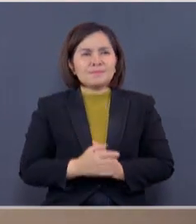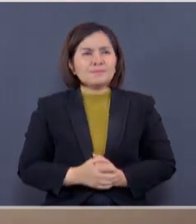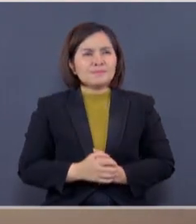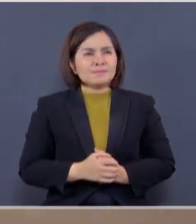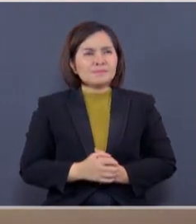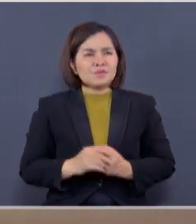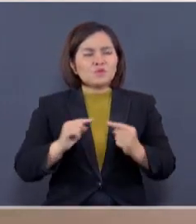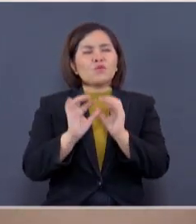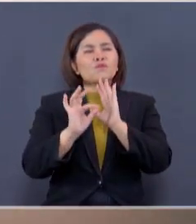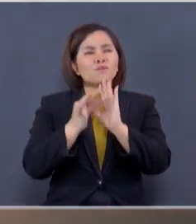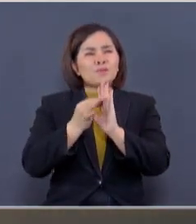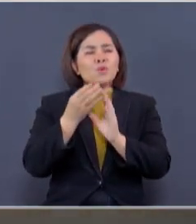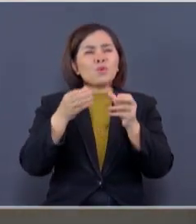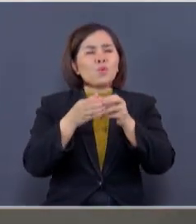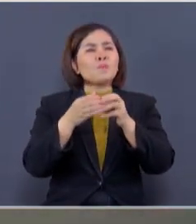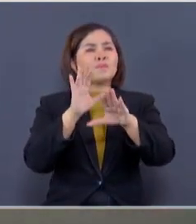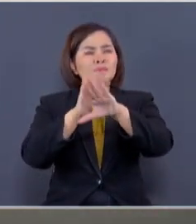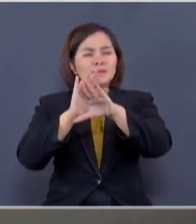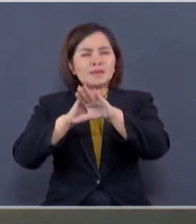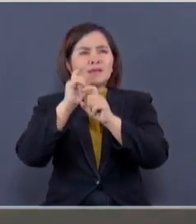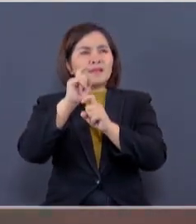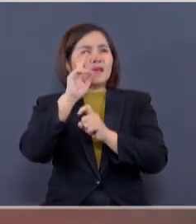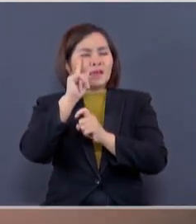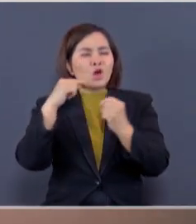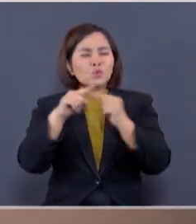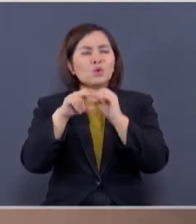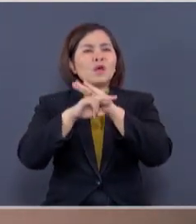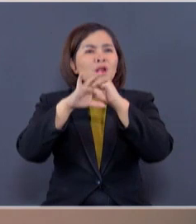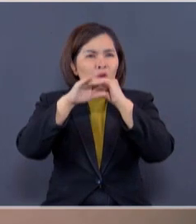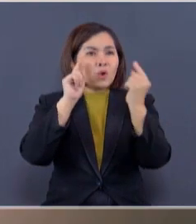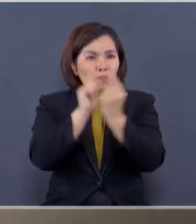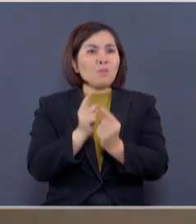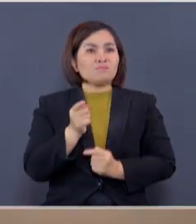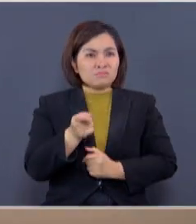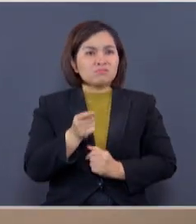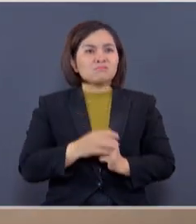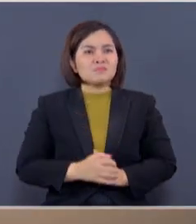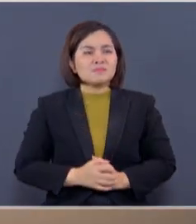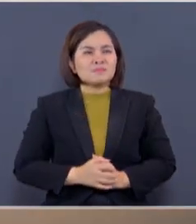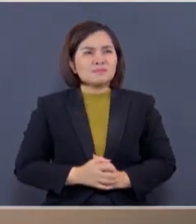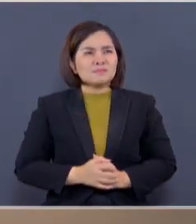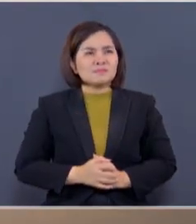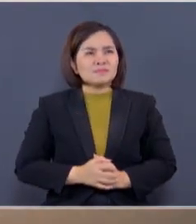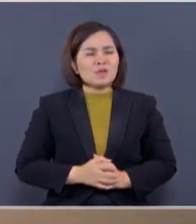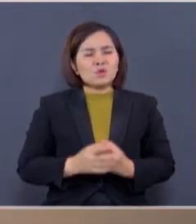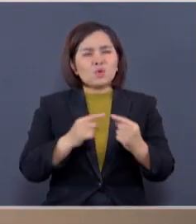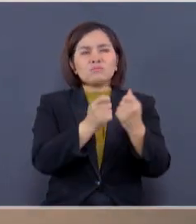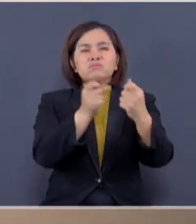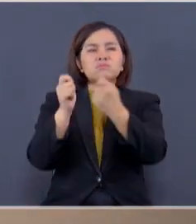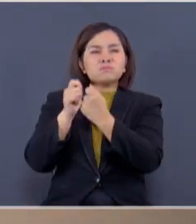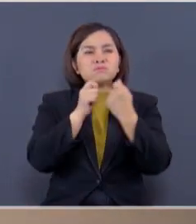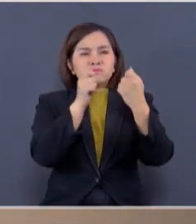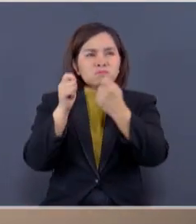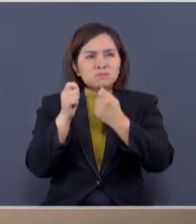คนหนึ่งค่ะเขาไปโพสต์ในกลุ่มแจ้งข่าวเตือนภัยระยอง เจออีกแล้วเหรอฮะ เจออีกแล้วค่ะนี่ไปหมุนตัวกลางถนน